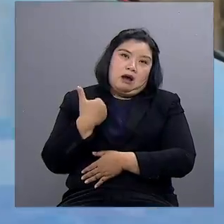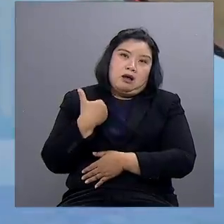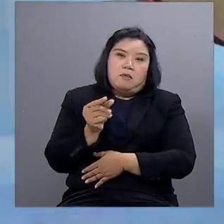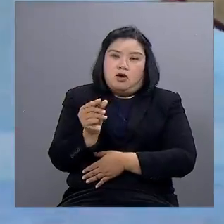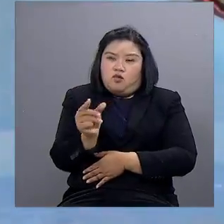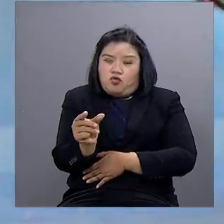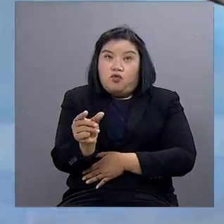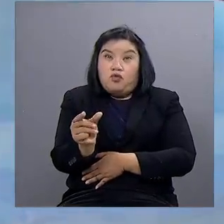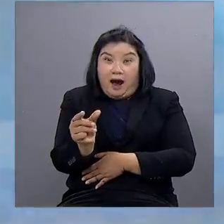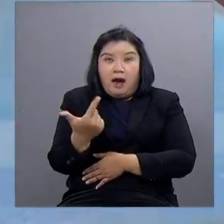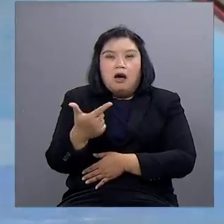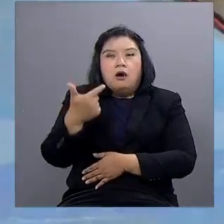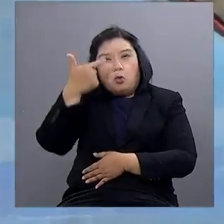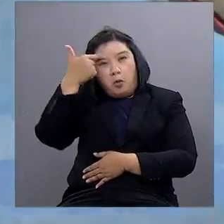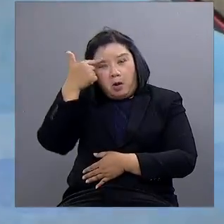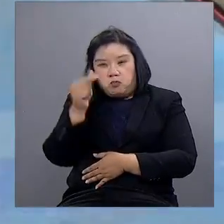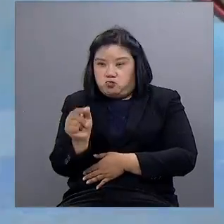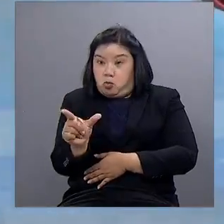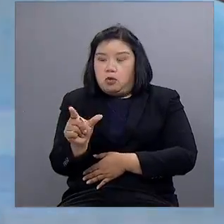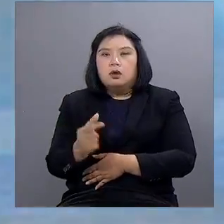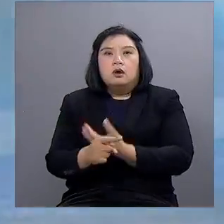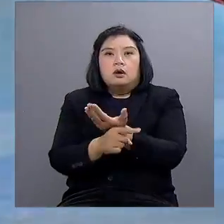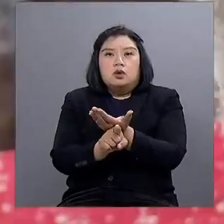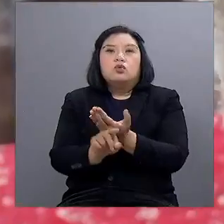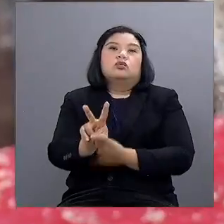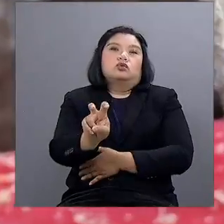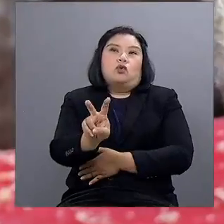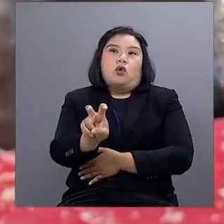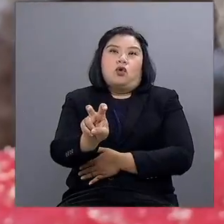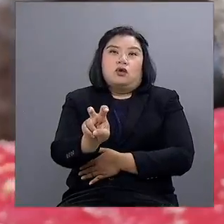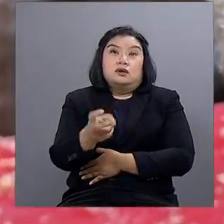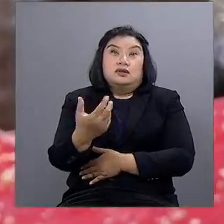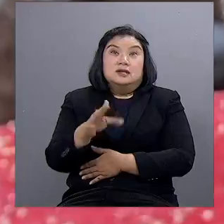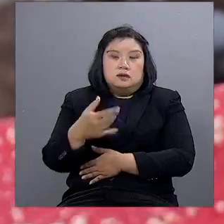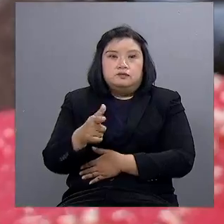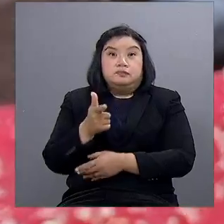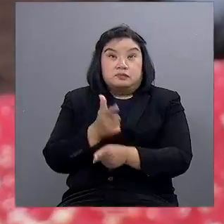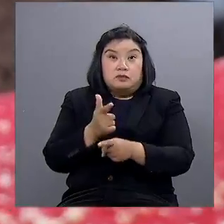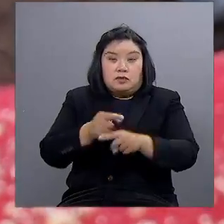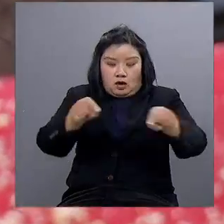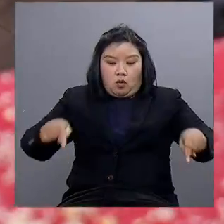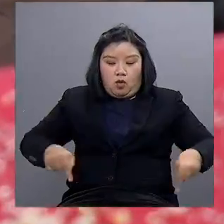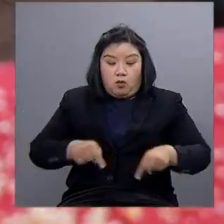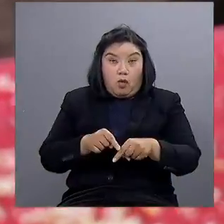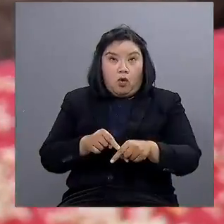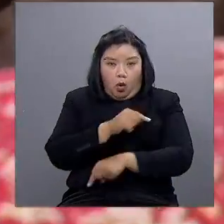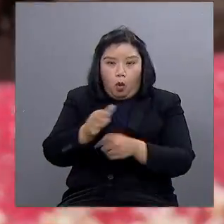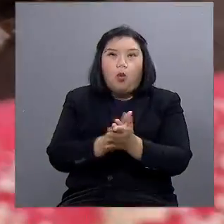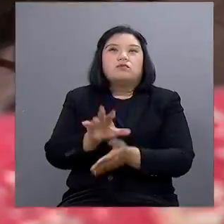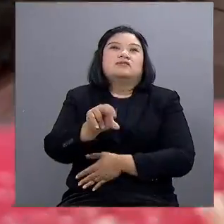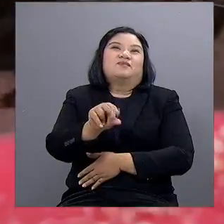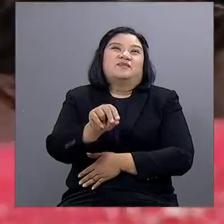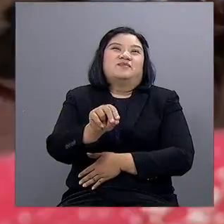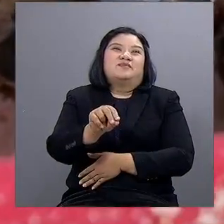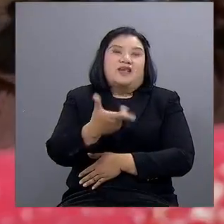ที่กิโลกรัมละ200บาทนะคะซึ่งใน1บ่อเนี่ยก็สามารถเพาะขายได้ถึง30กิโลกรัมส่วนไข่จิ้งหรีดก็สามารถน